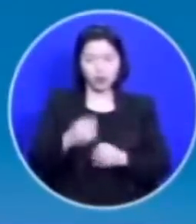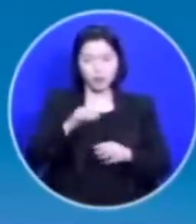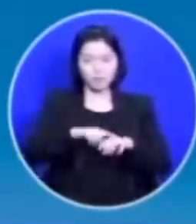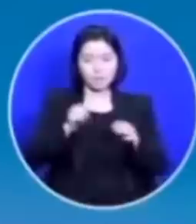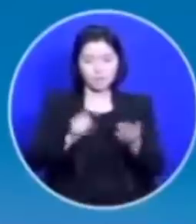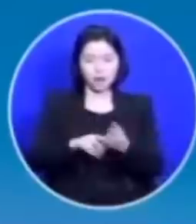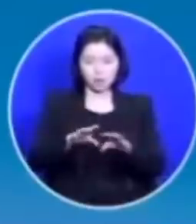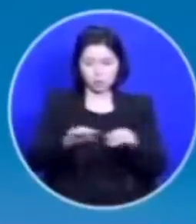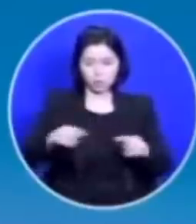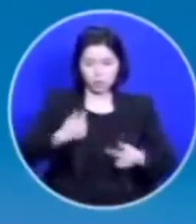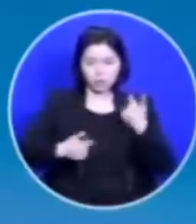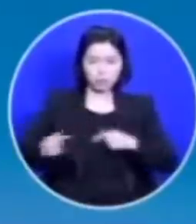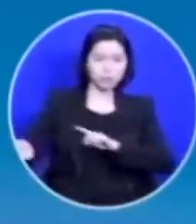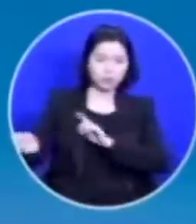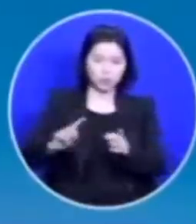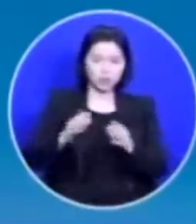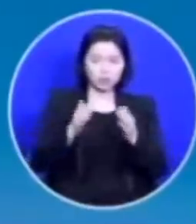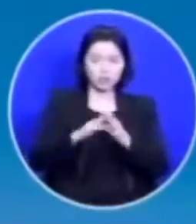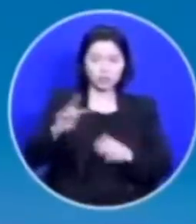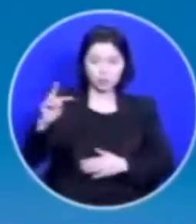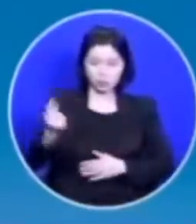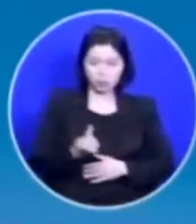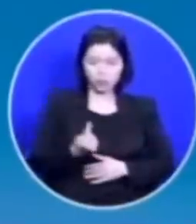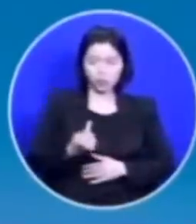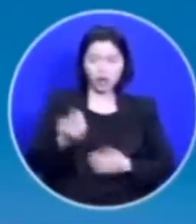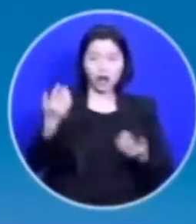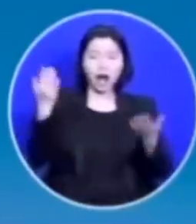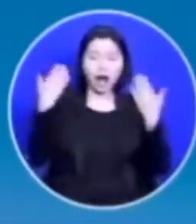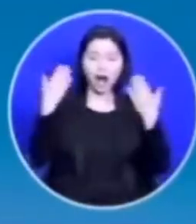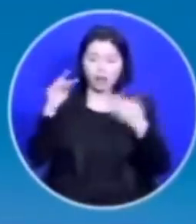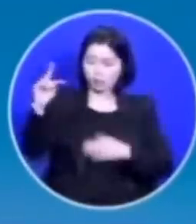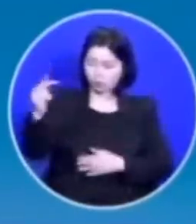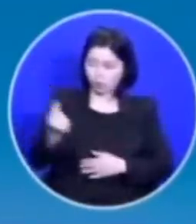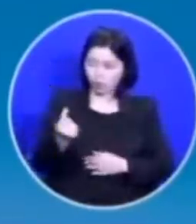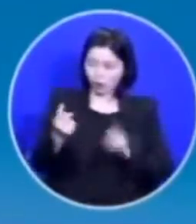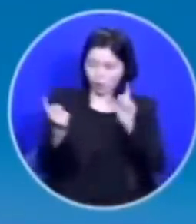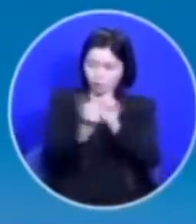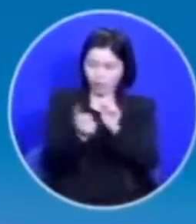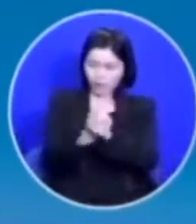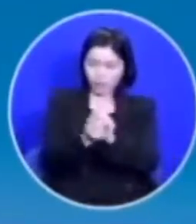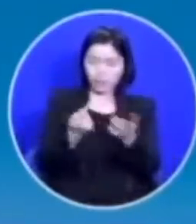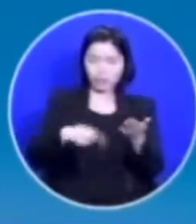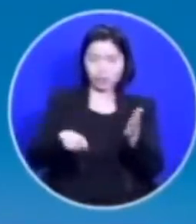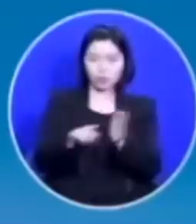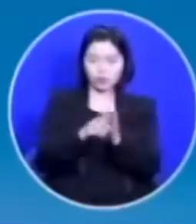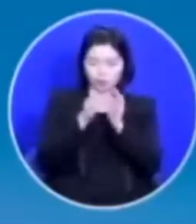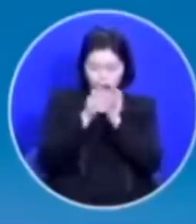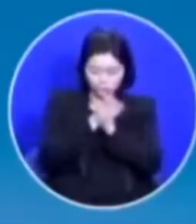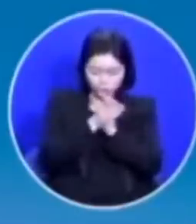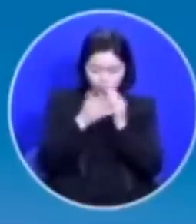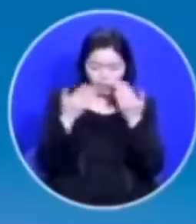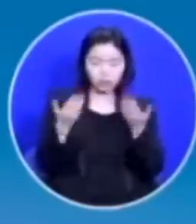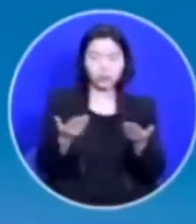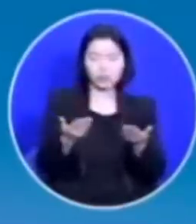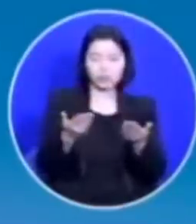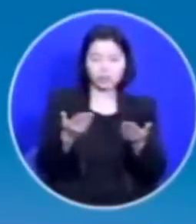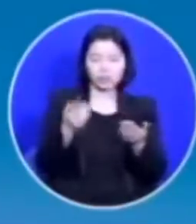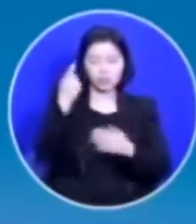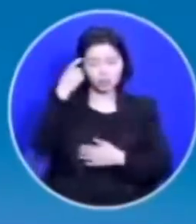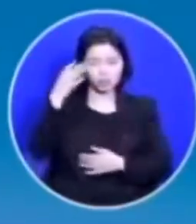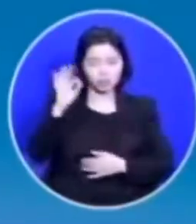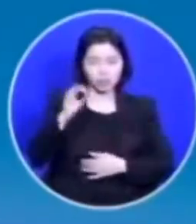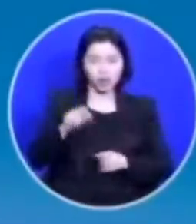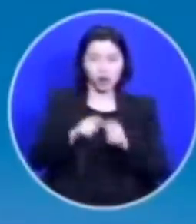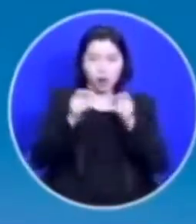회복이 되었습니다 집에 돌아와 학교에 돌아오는 아이를 맞이하기 위해 기도해야 겠다는 생각이 들어서 오랜만에